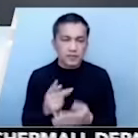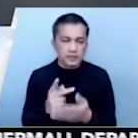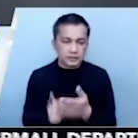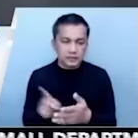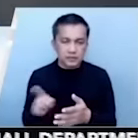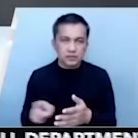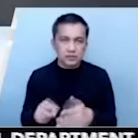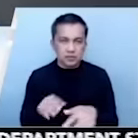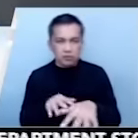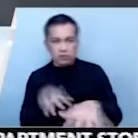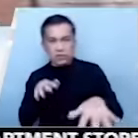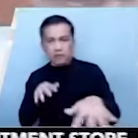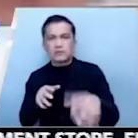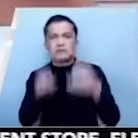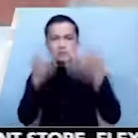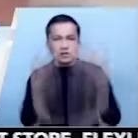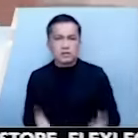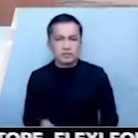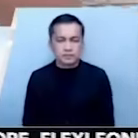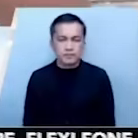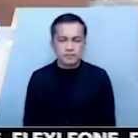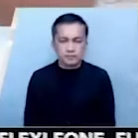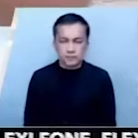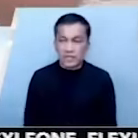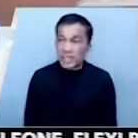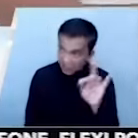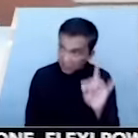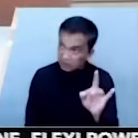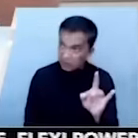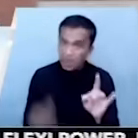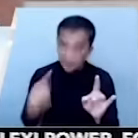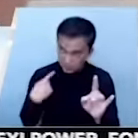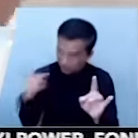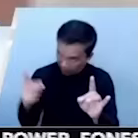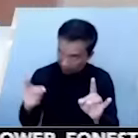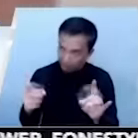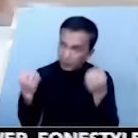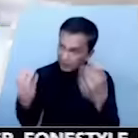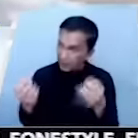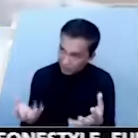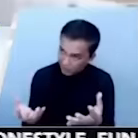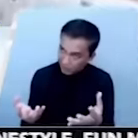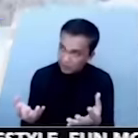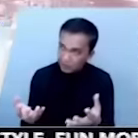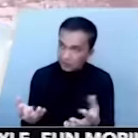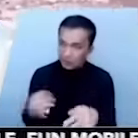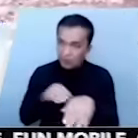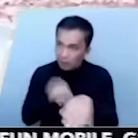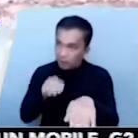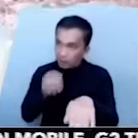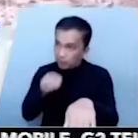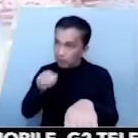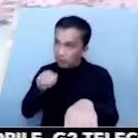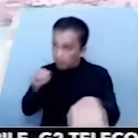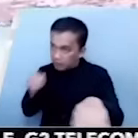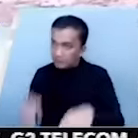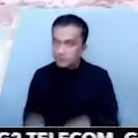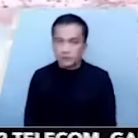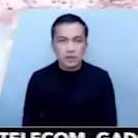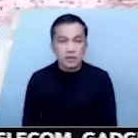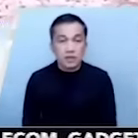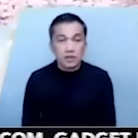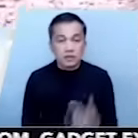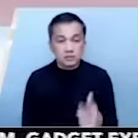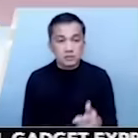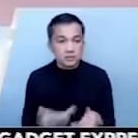trapiko roon. Alas 8, nandyan na yan, marami na talaga. So, bumper to bumper na yung sasakyan. Natanggal na sa lugar